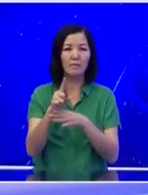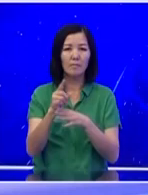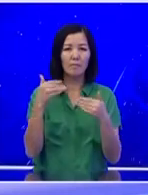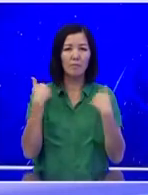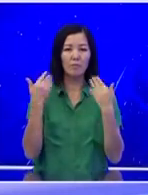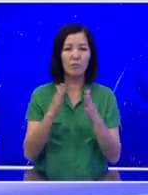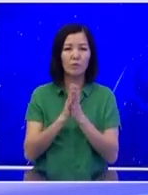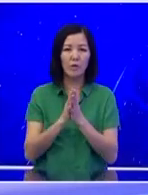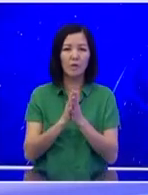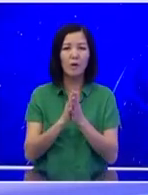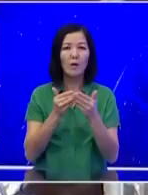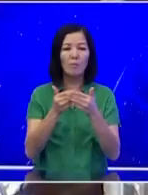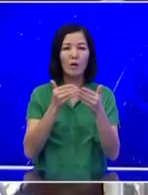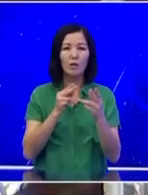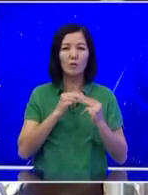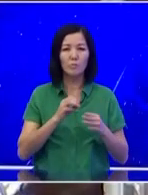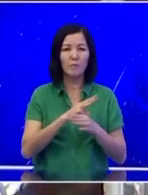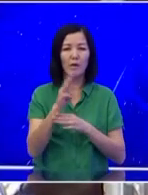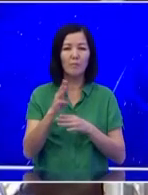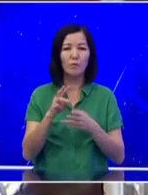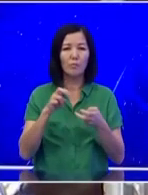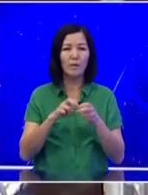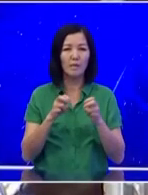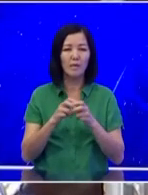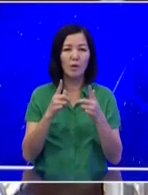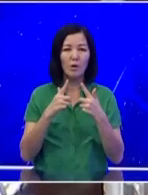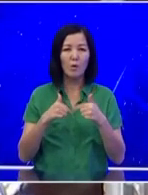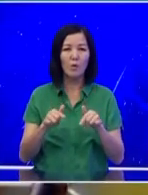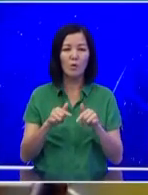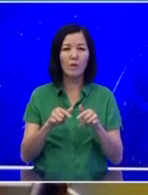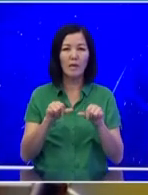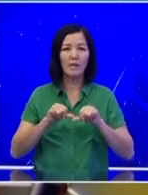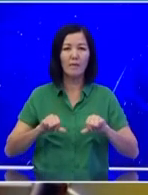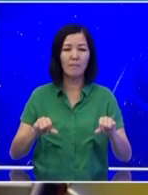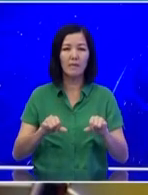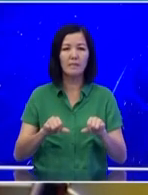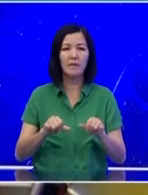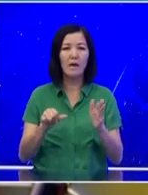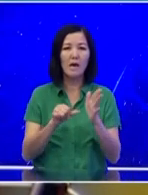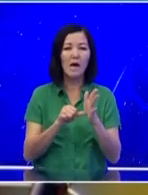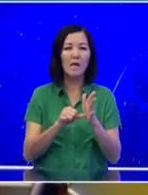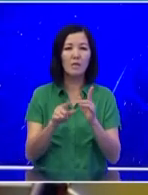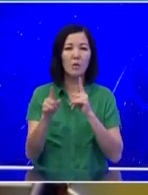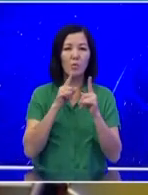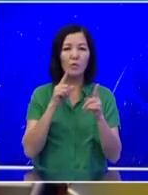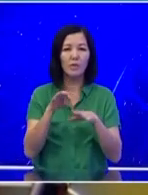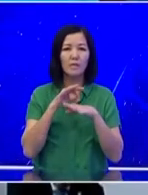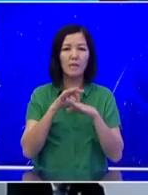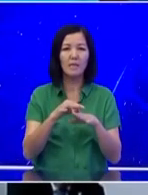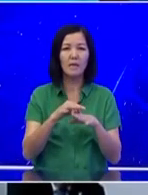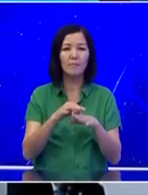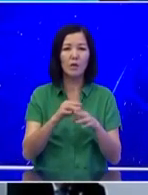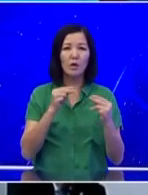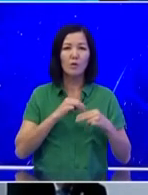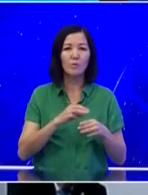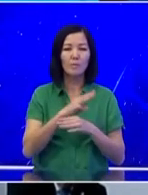сұрады. Осыған дейін жұмыспен қамту мәселесіне арнайы құрылған ведомстволық комиссия 6 отырыс арналыпты. Онда жұмыспен